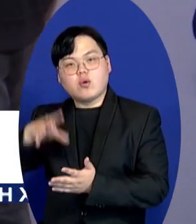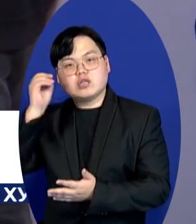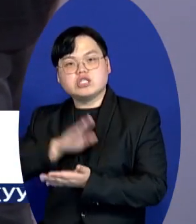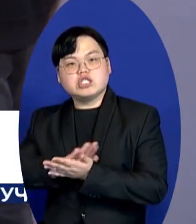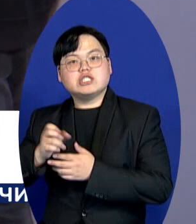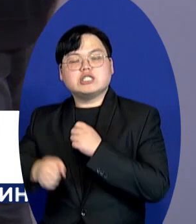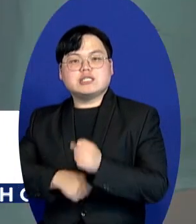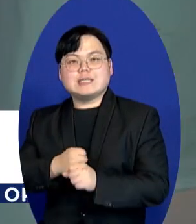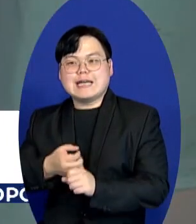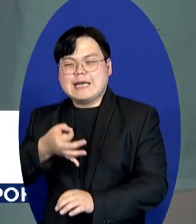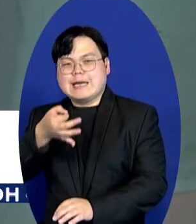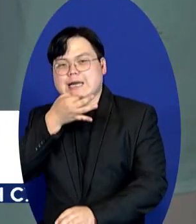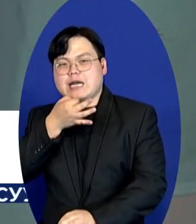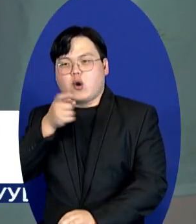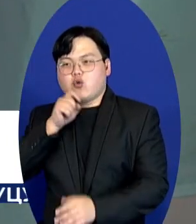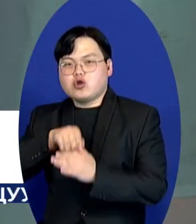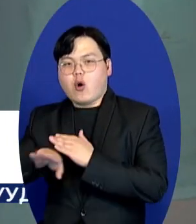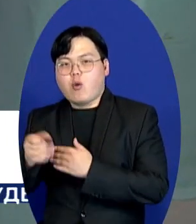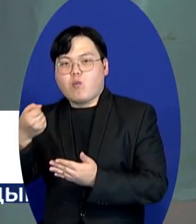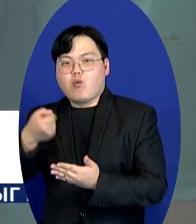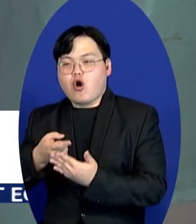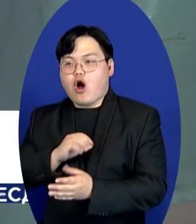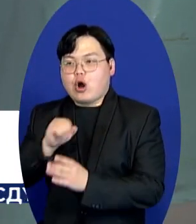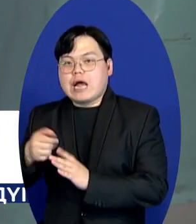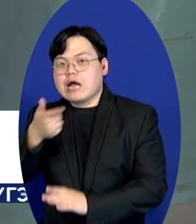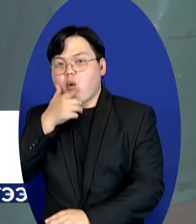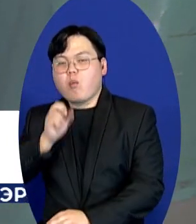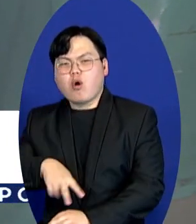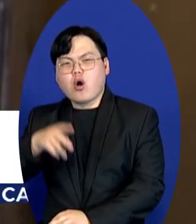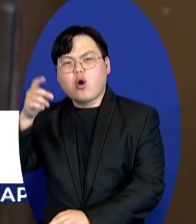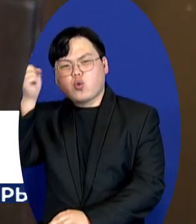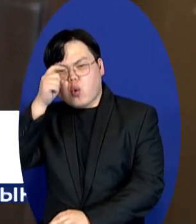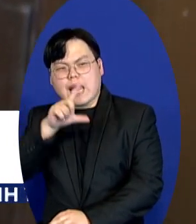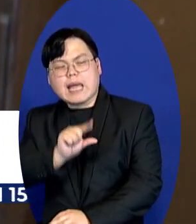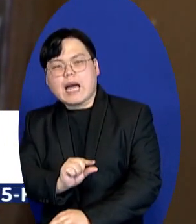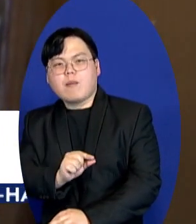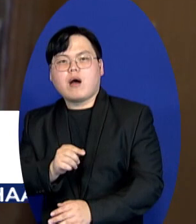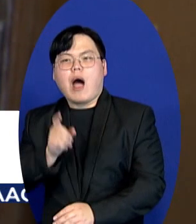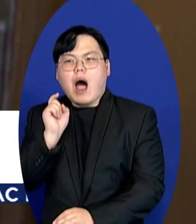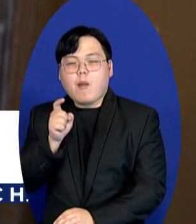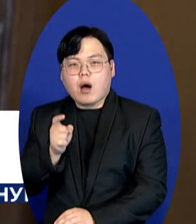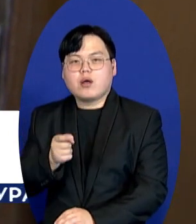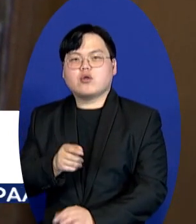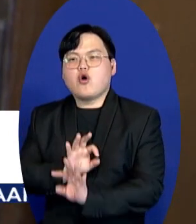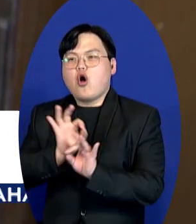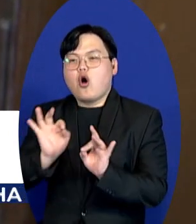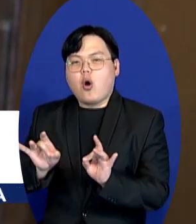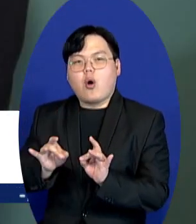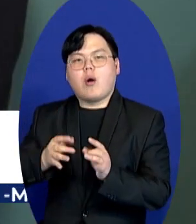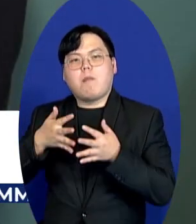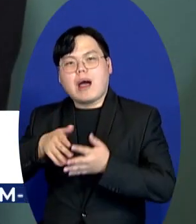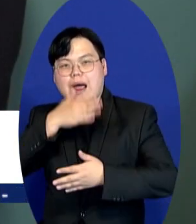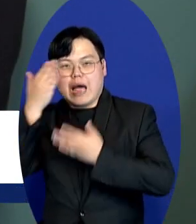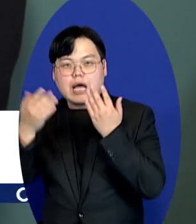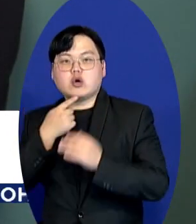хичээлийн жилдээ амжиж оюутны байранд орч чадахгүй бол тэдний хувьд түрээс хямд хажуу өрөө түрээслэх хамаатны давайхаас өөр сонголтгүй хэлж байгаа юм а.